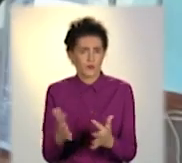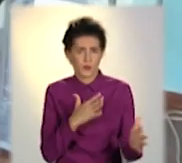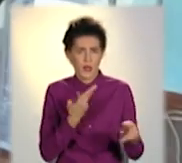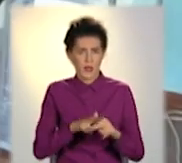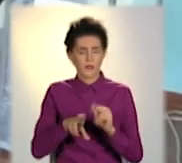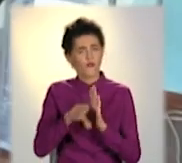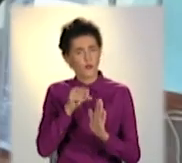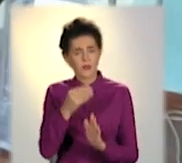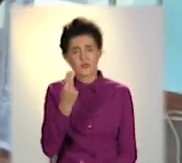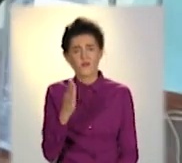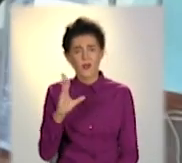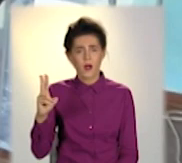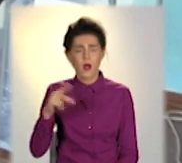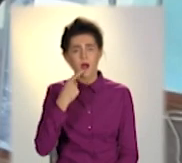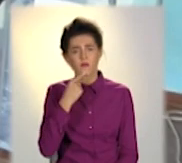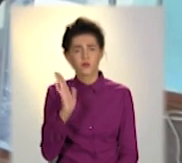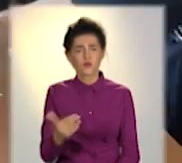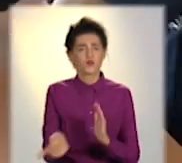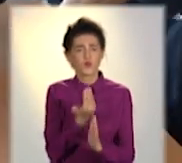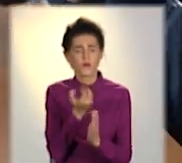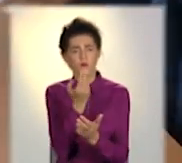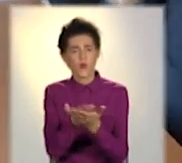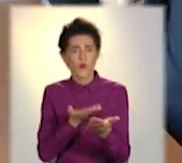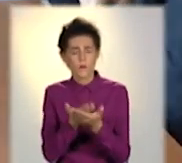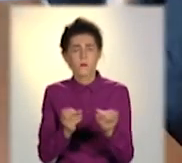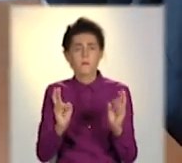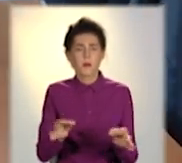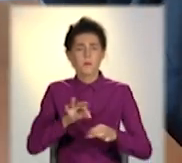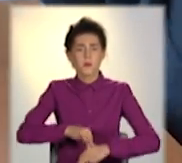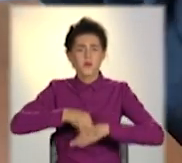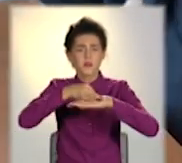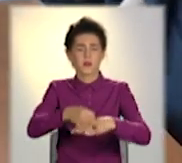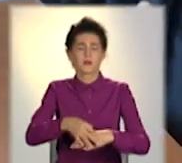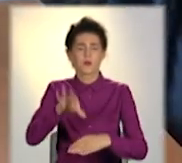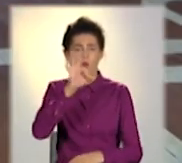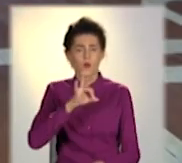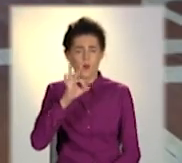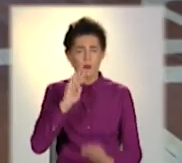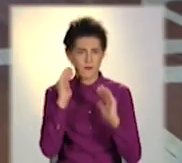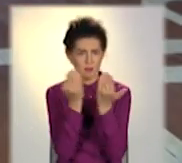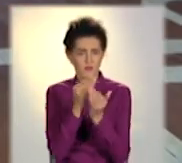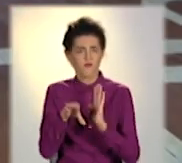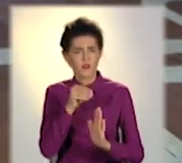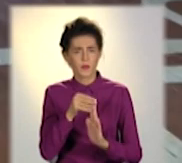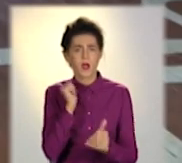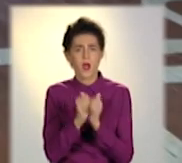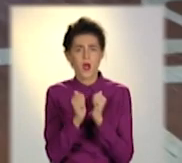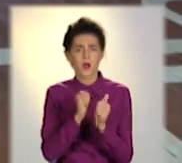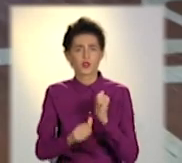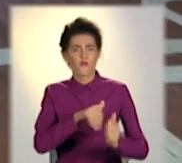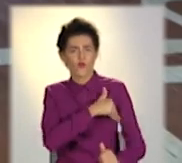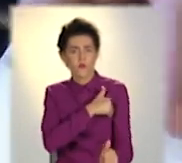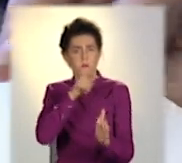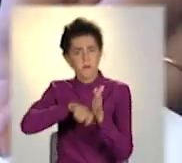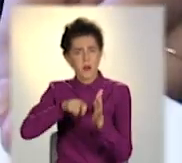виборах. У ЦВК уже розробили рекомендації для проведення голосування під час карантину. На вході кожному з виборців мірятимуть